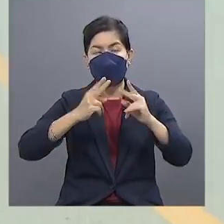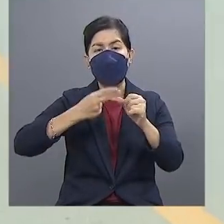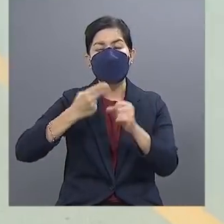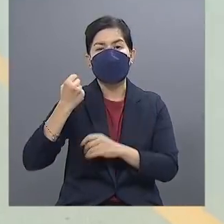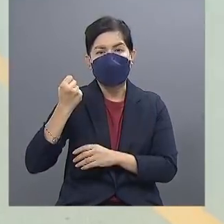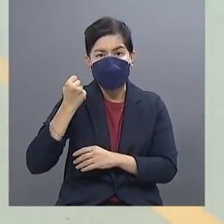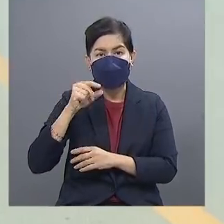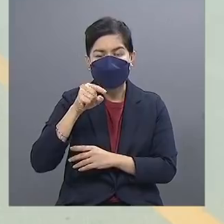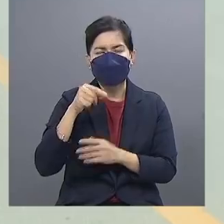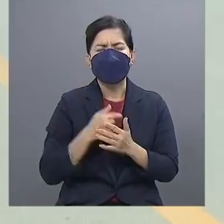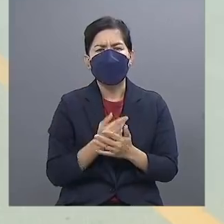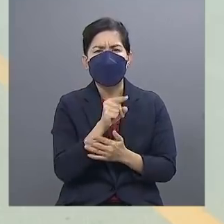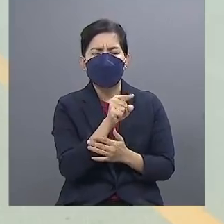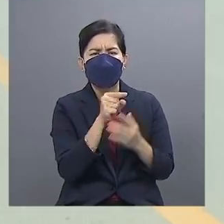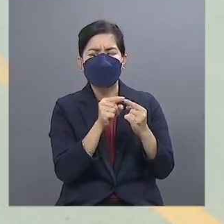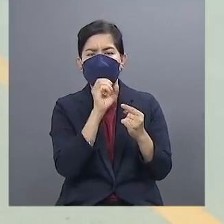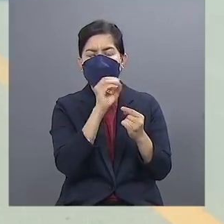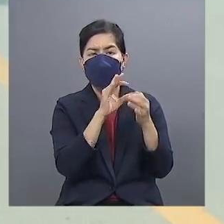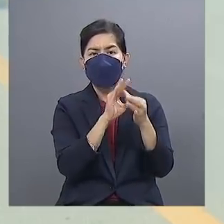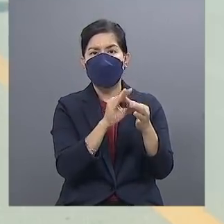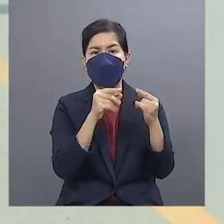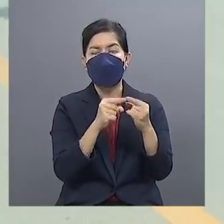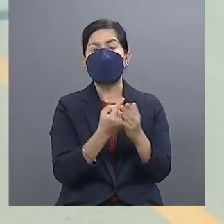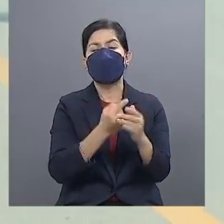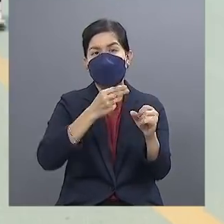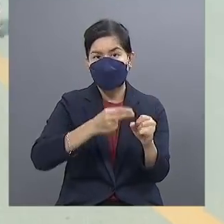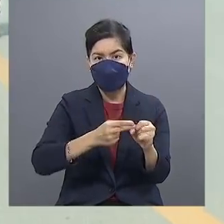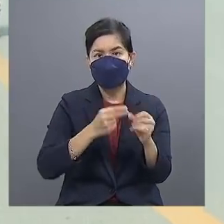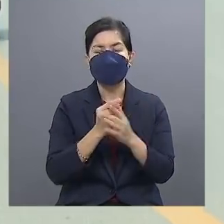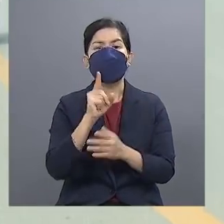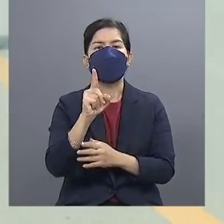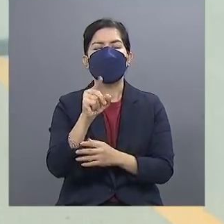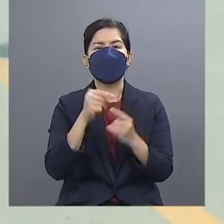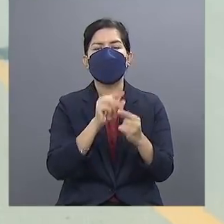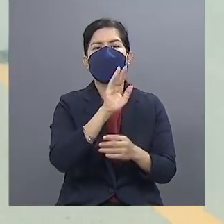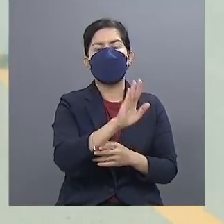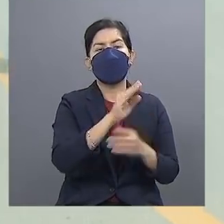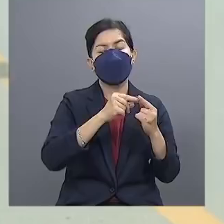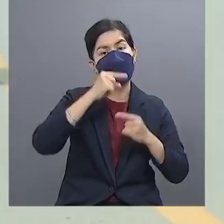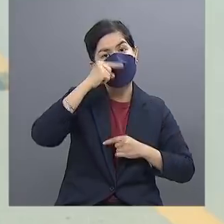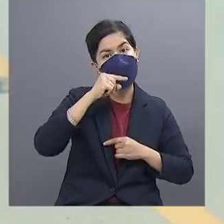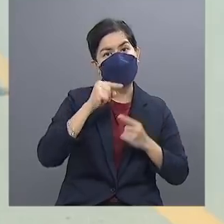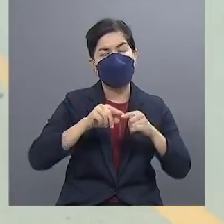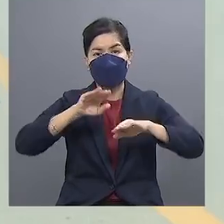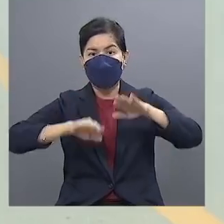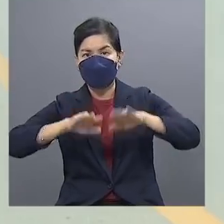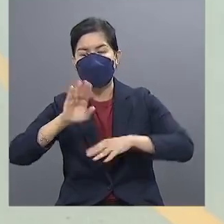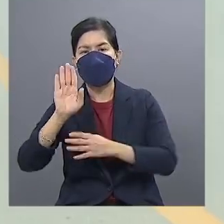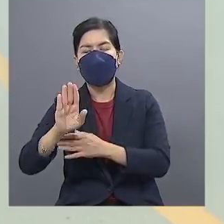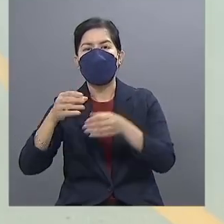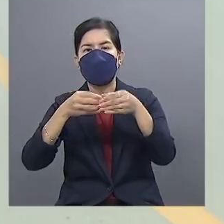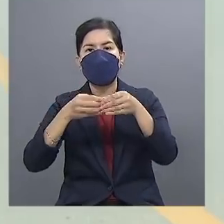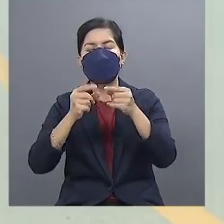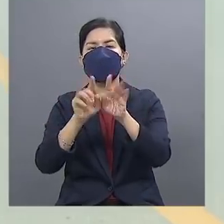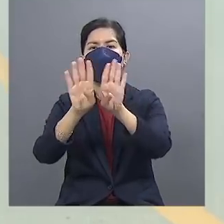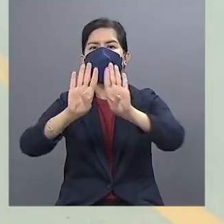รายงานตัวเลขราคาน้ำมันดีเซลนะคะระหว่างไทยกับประเทศในอาเซียนนะคะปรากฏว่าไทยเนี่ยนะคะอยู่ในอันดับที่